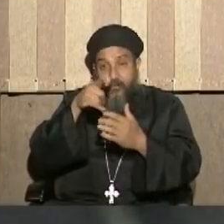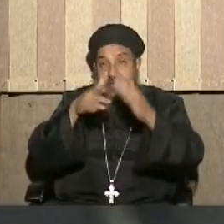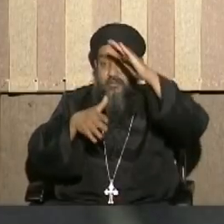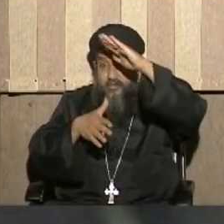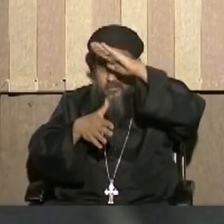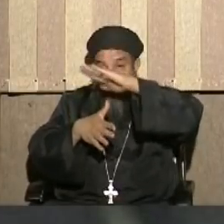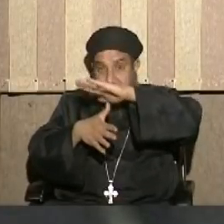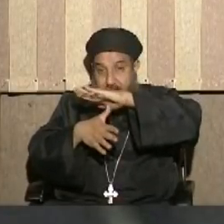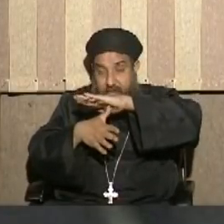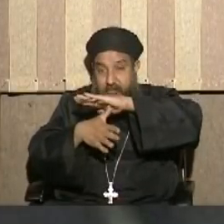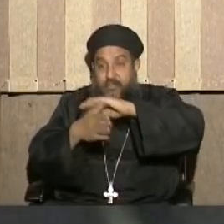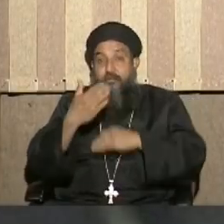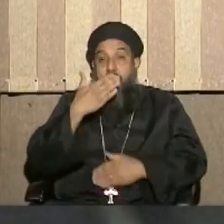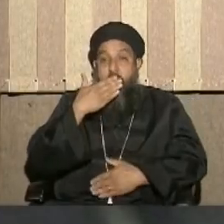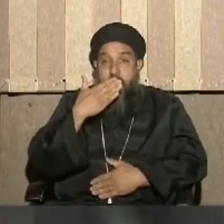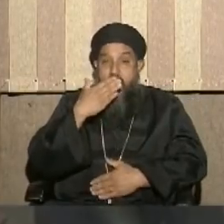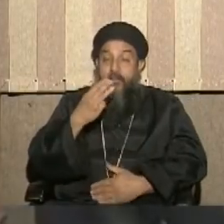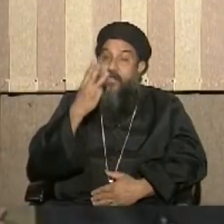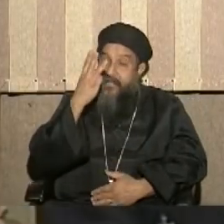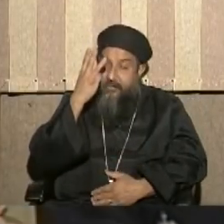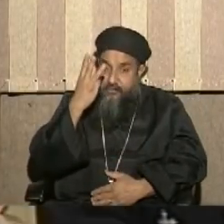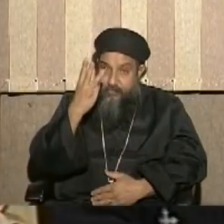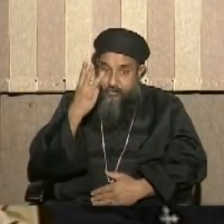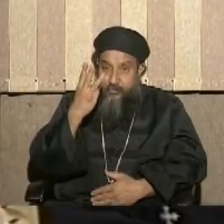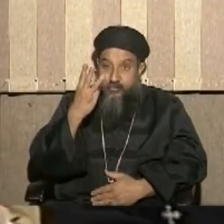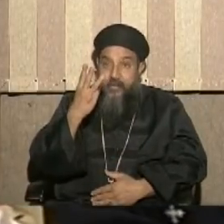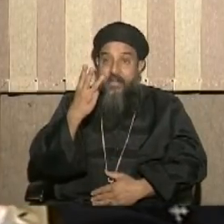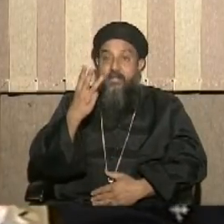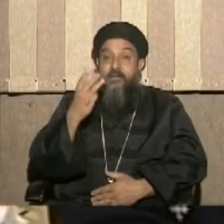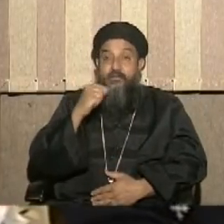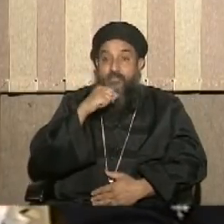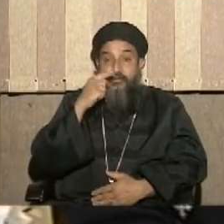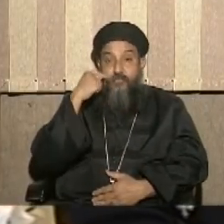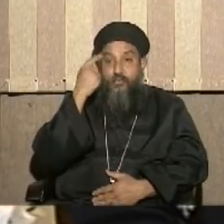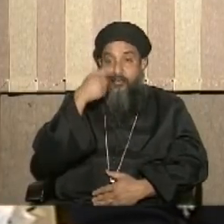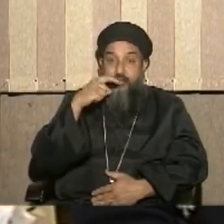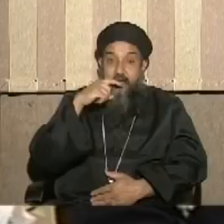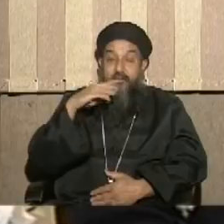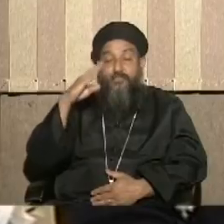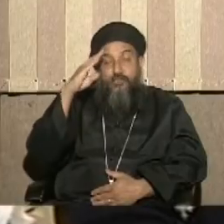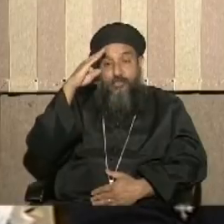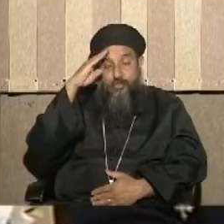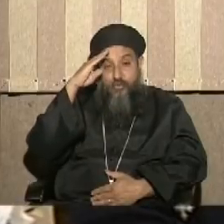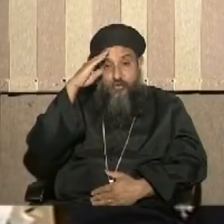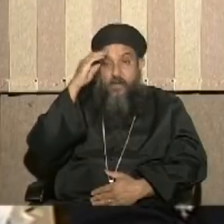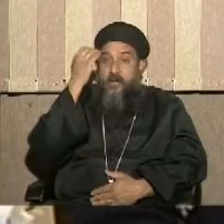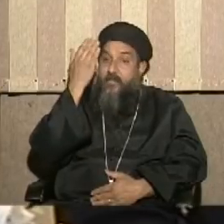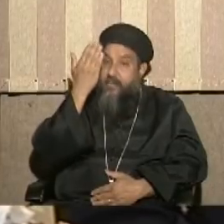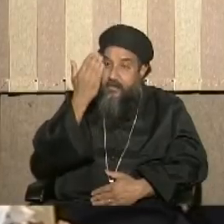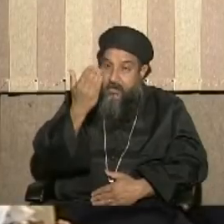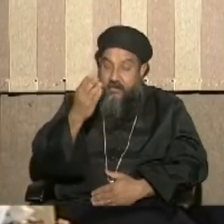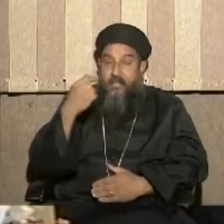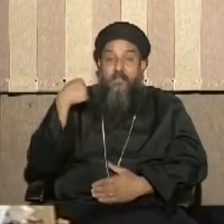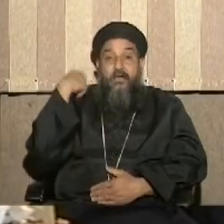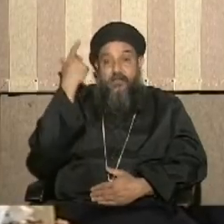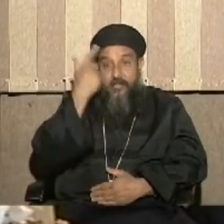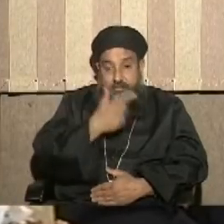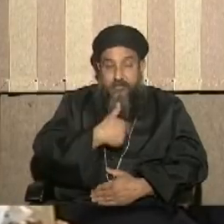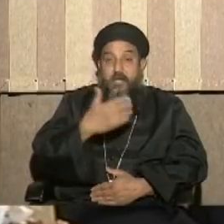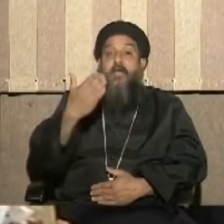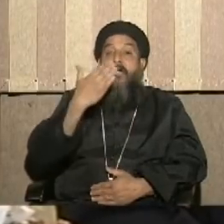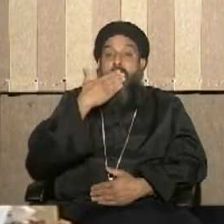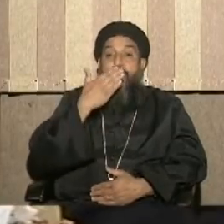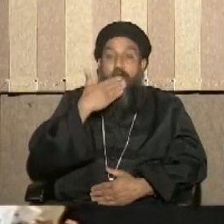شنودة الثالث بابا الإسكندرية وبطريرك الكرازة المقصية في مصر وسائر البلاد المهجر. أدام الرب حياته وأبقاها لنا